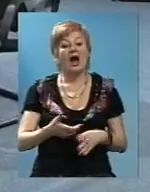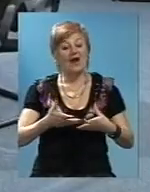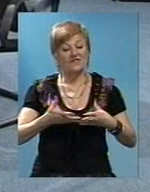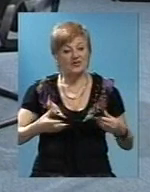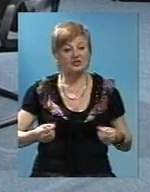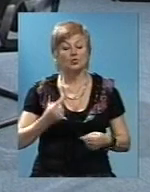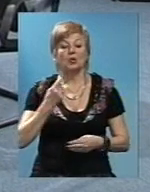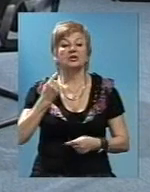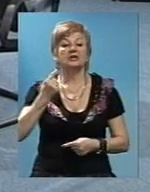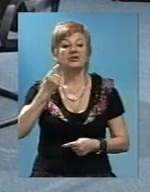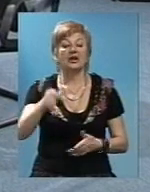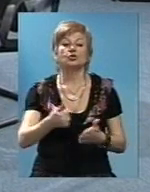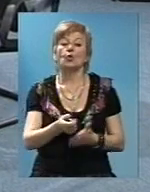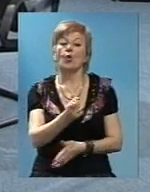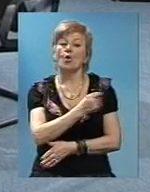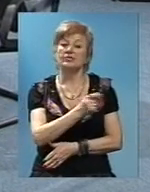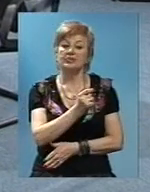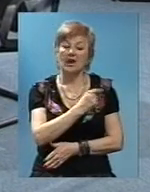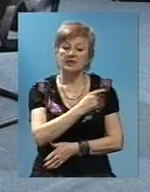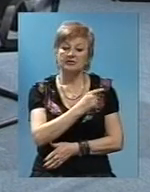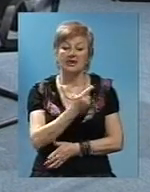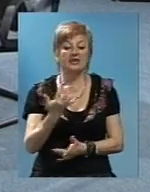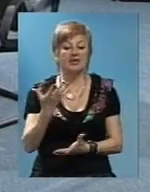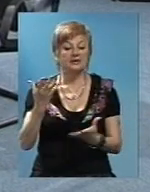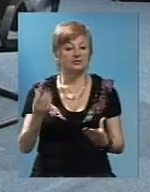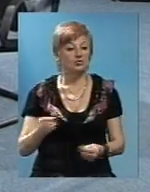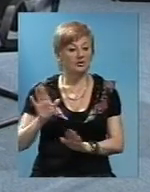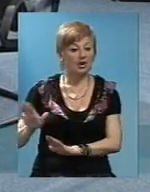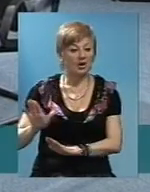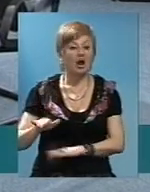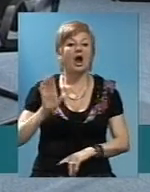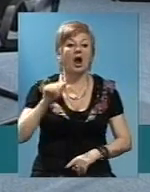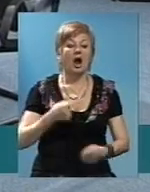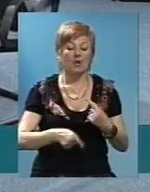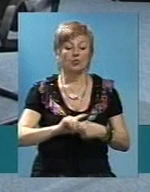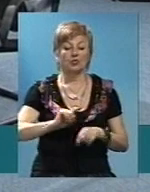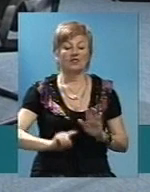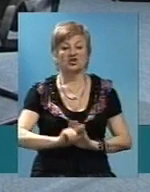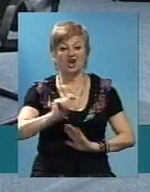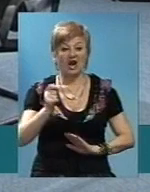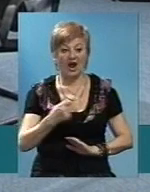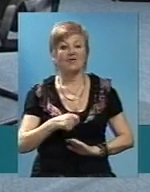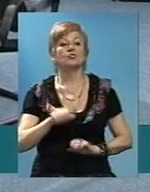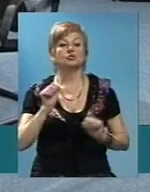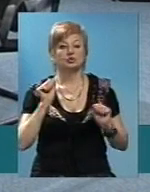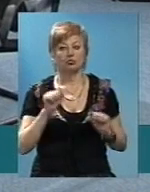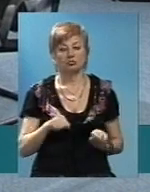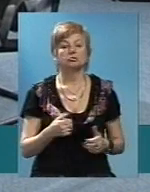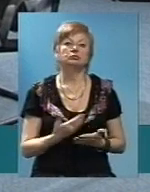поїхали ще далі, вже поїхали до Одеси вже з ночівкою на декілька днів. І потім вже у серпні, на початку серпня цього року, вже, можна сказати,